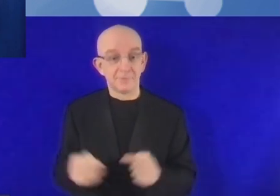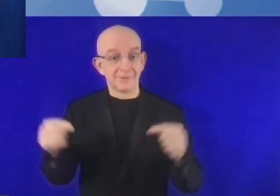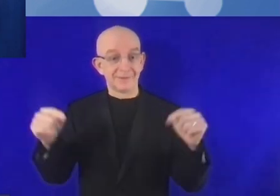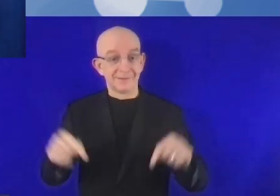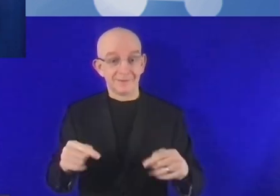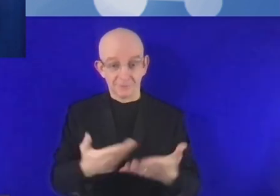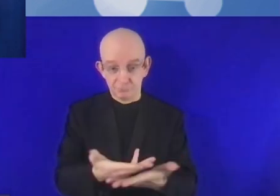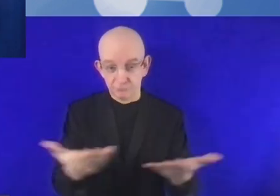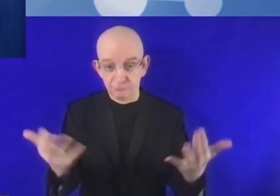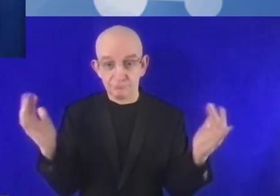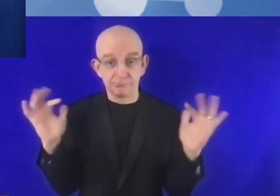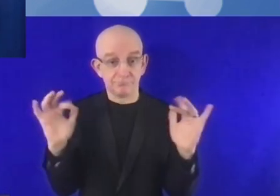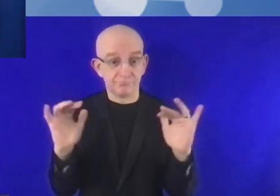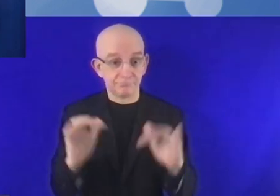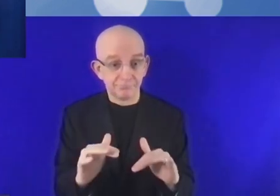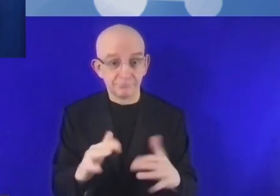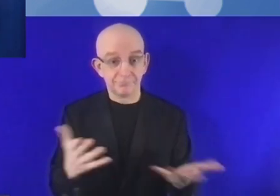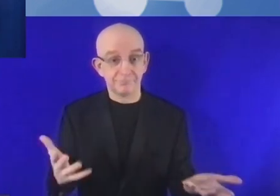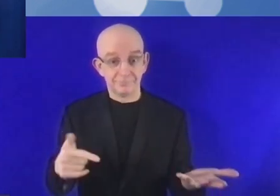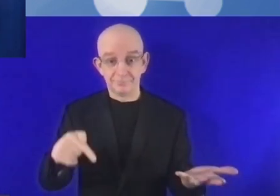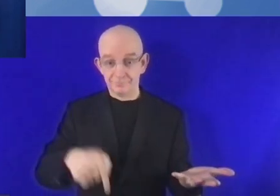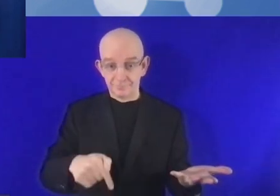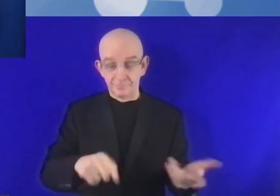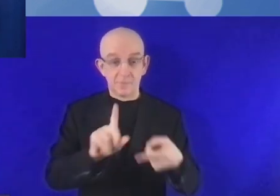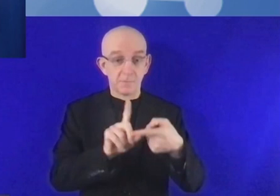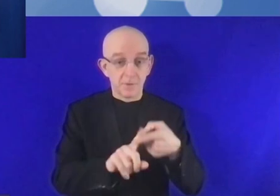życzenia. Z uwagi